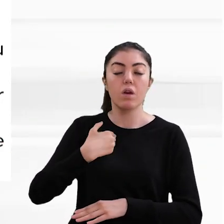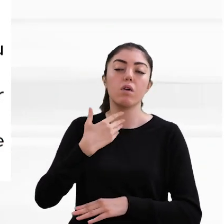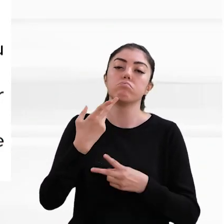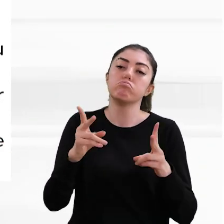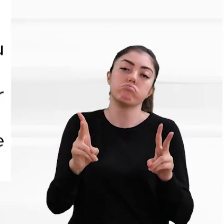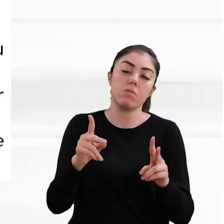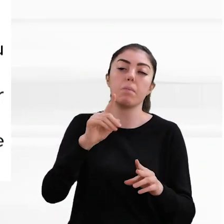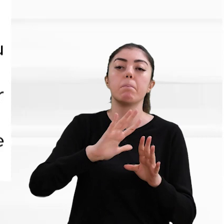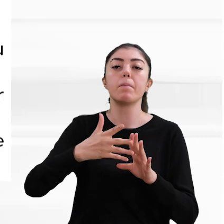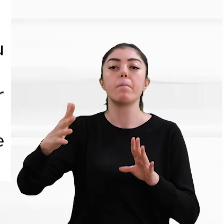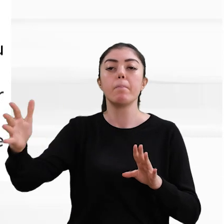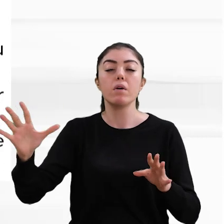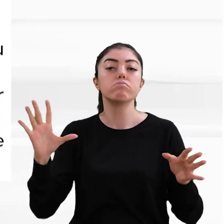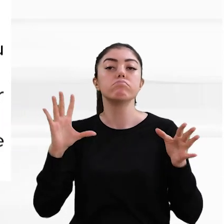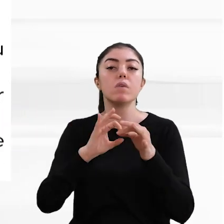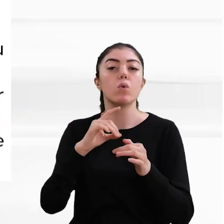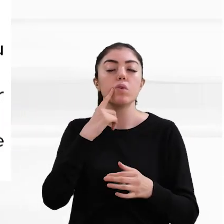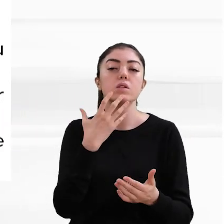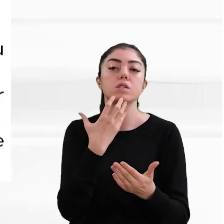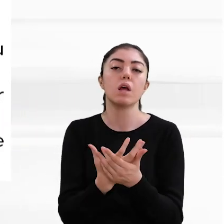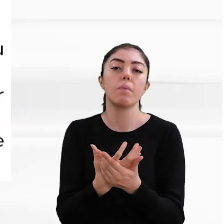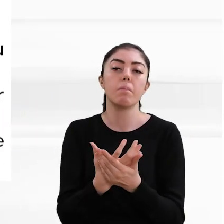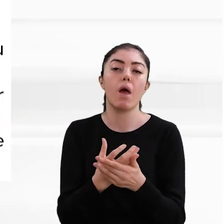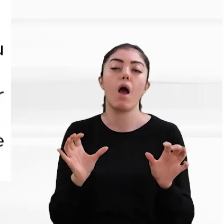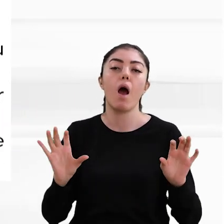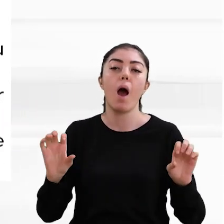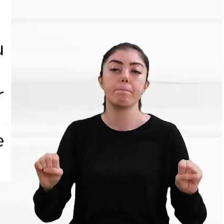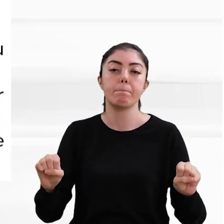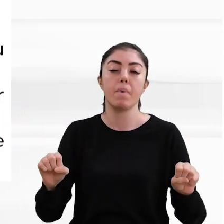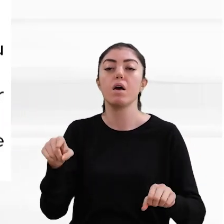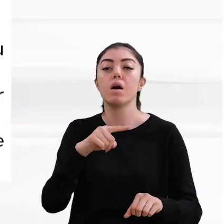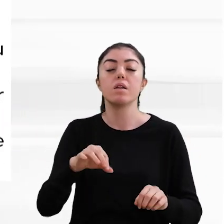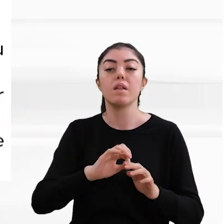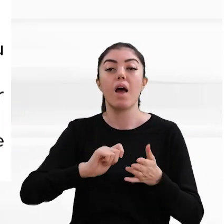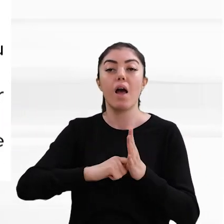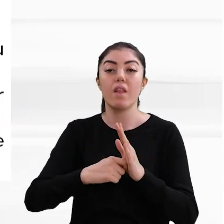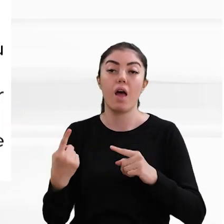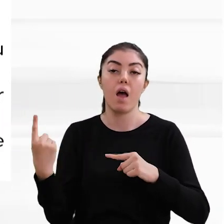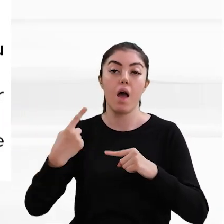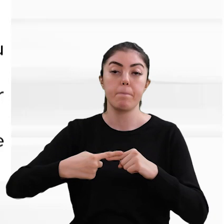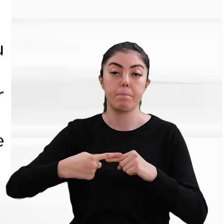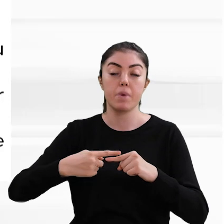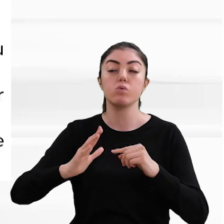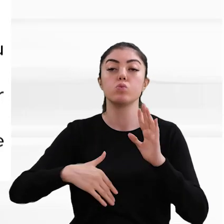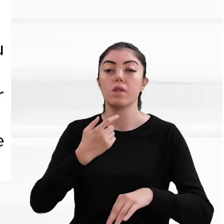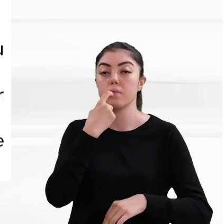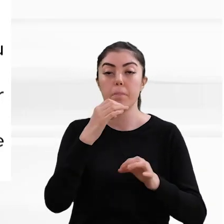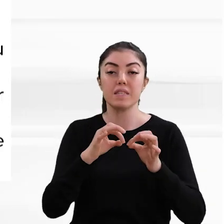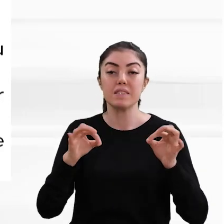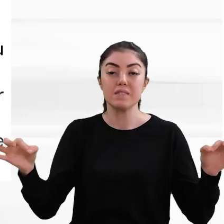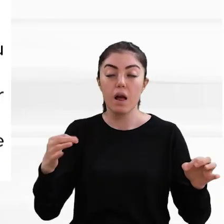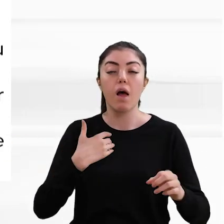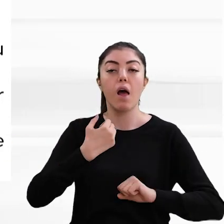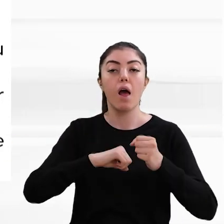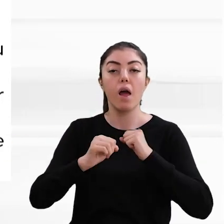hareket edebilmektedir. Diğer bileşenler ise yalıtkan kaba sabitlenmiştir. Buna göre devredeki anahtar kapatıldıktan sonra